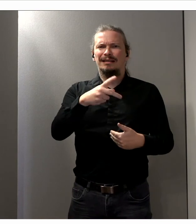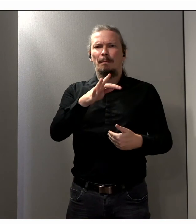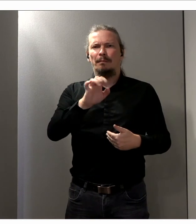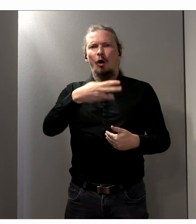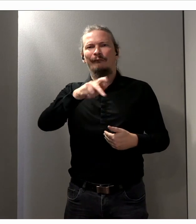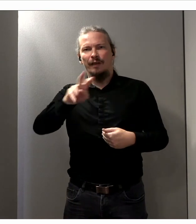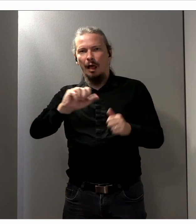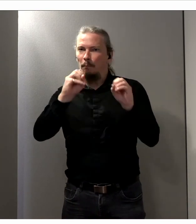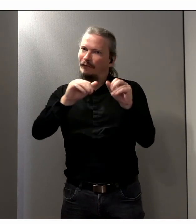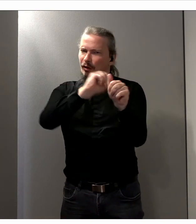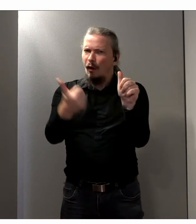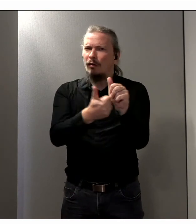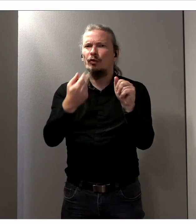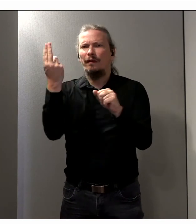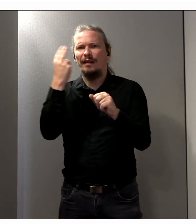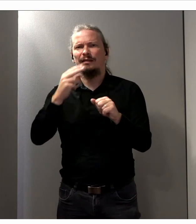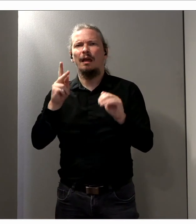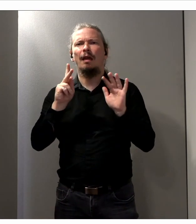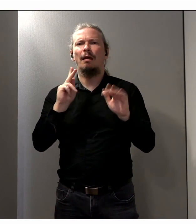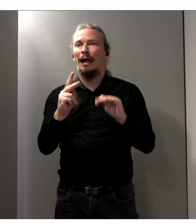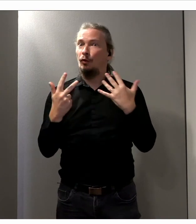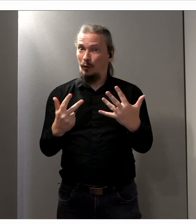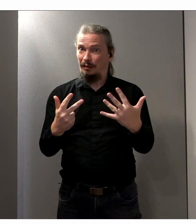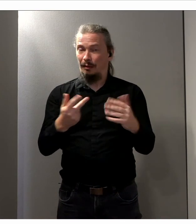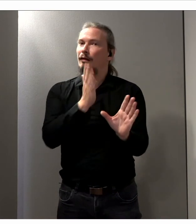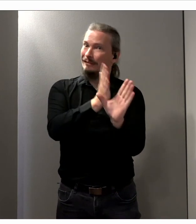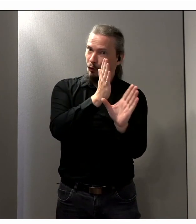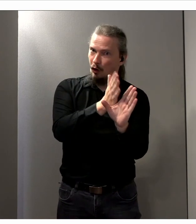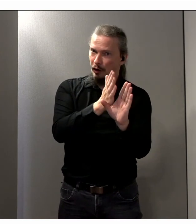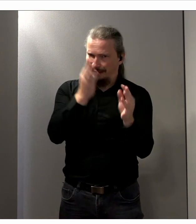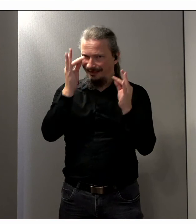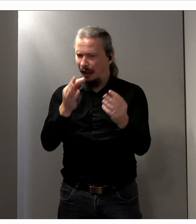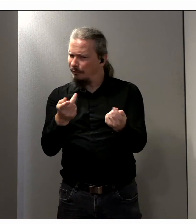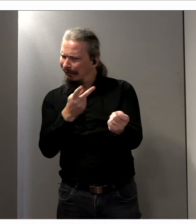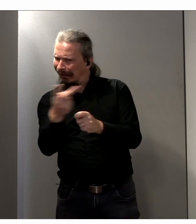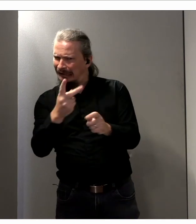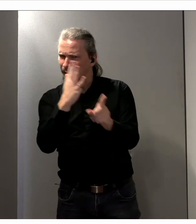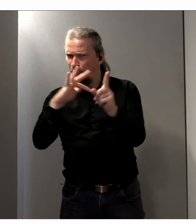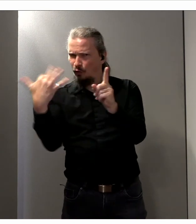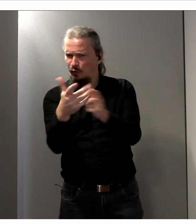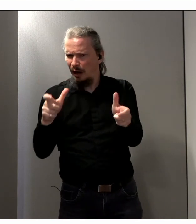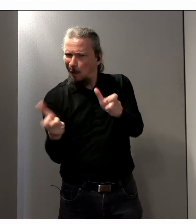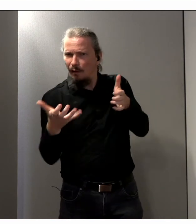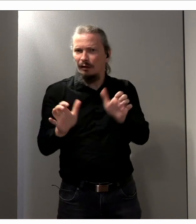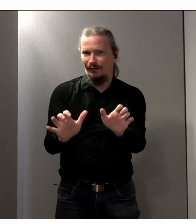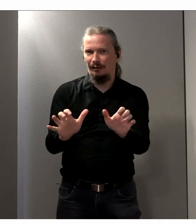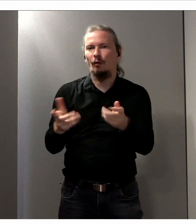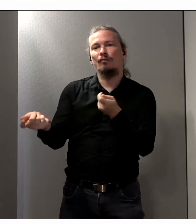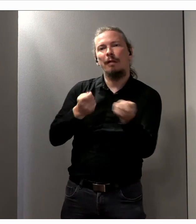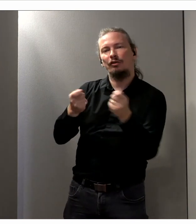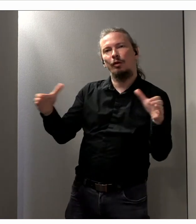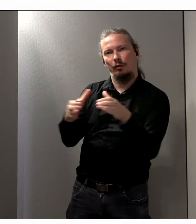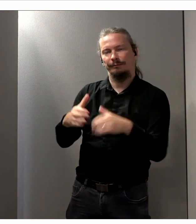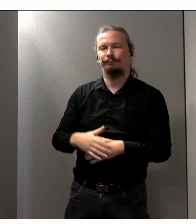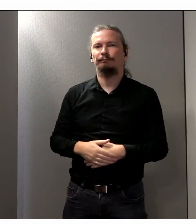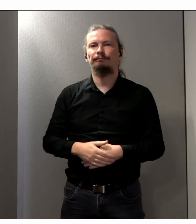l'université Paris 8, psychologue et consultante pour la prévention des risques psychosociaux et le management des collectifs de travail.